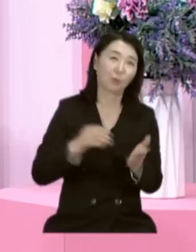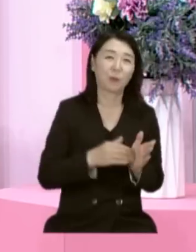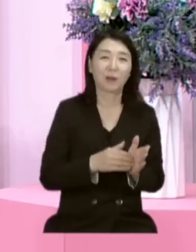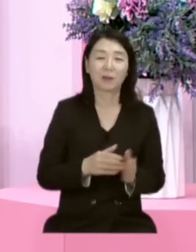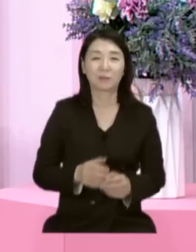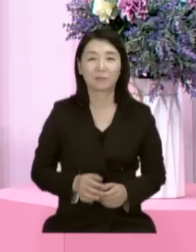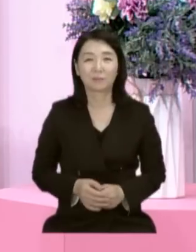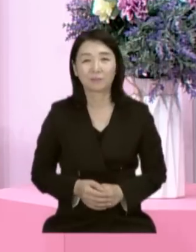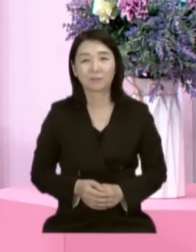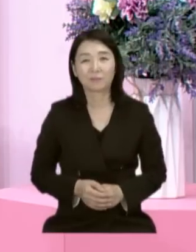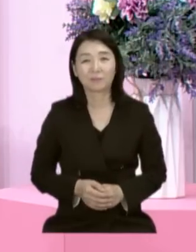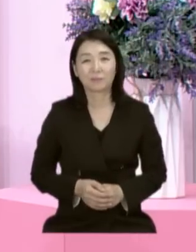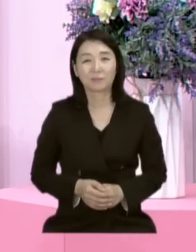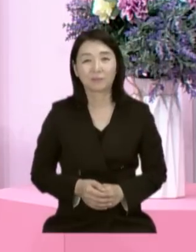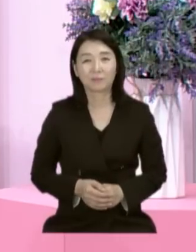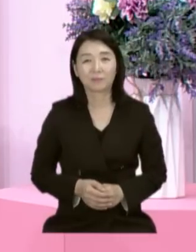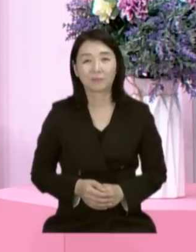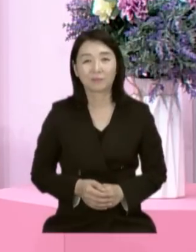쏟아부어 주셔가지고